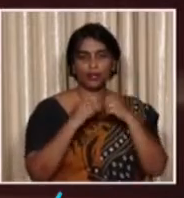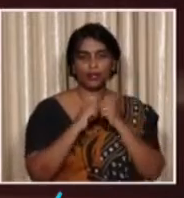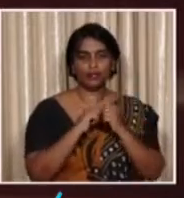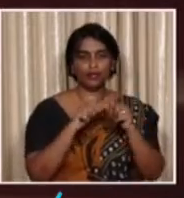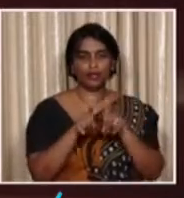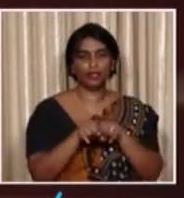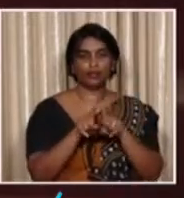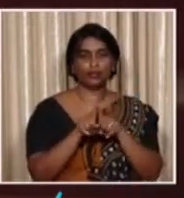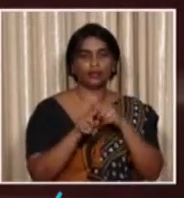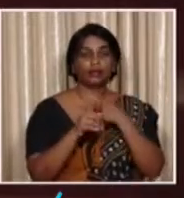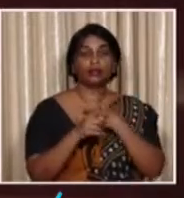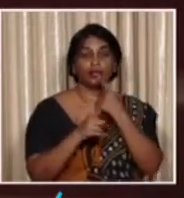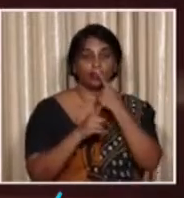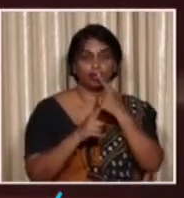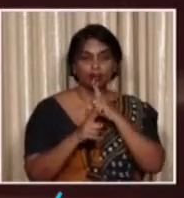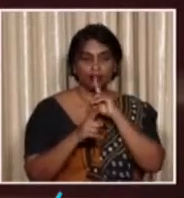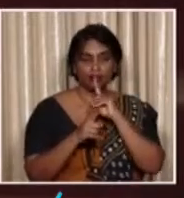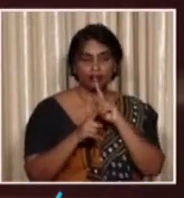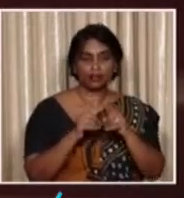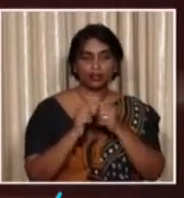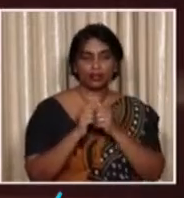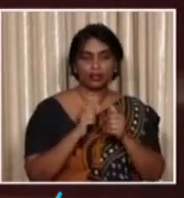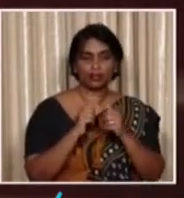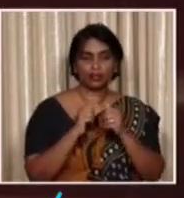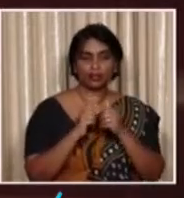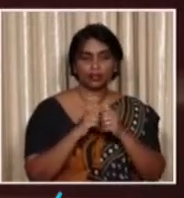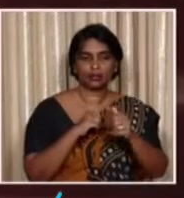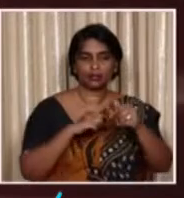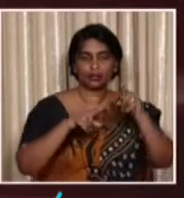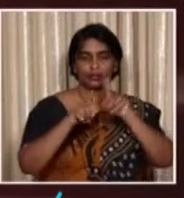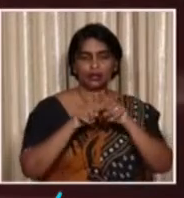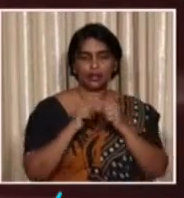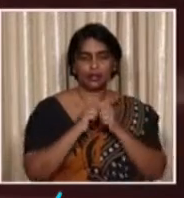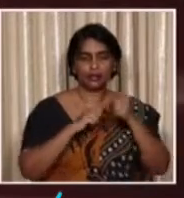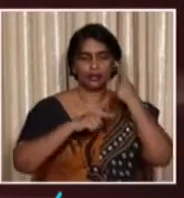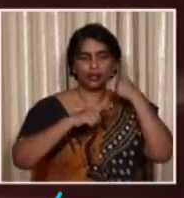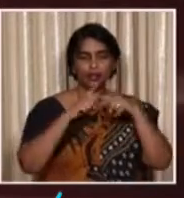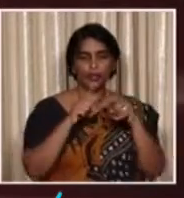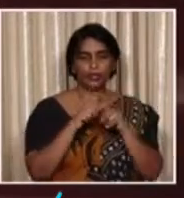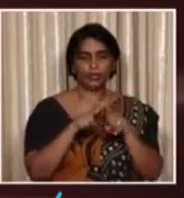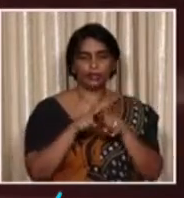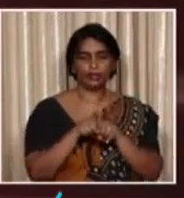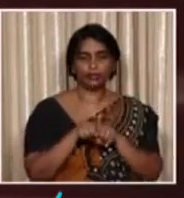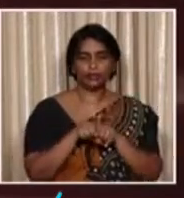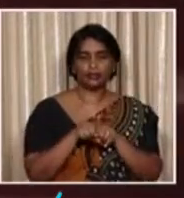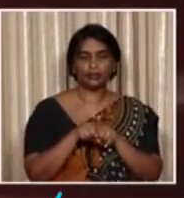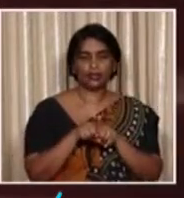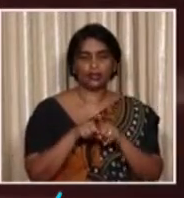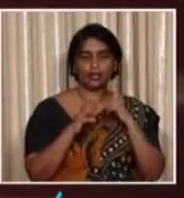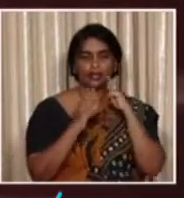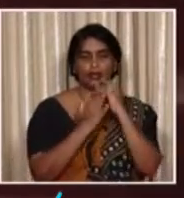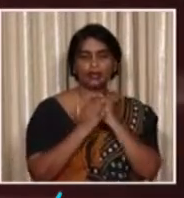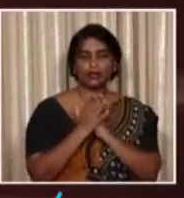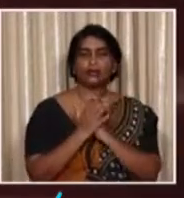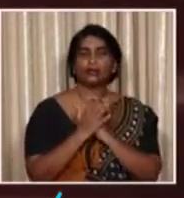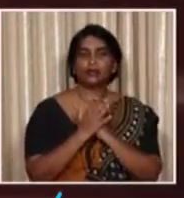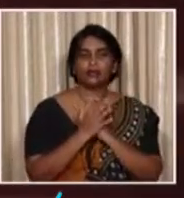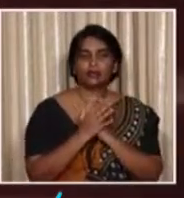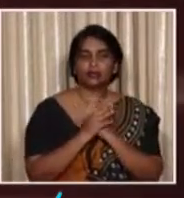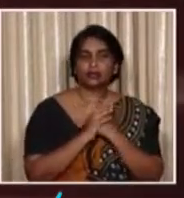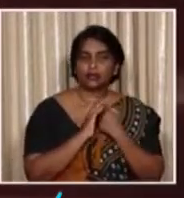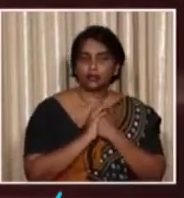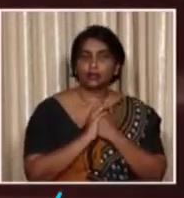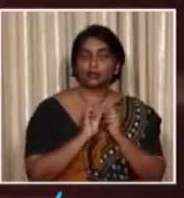කරනවා ඔබතුමා මගේ ඉල්ලීමට ඇහුම්කන් දීලා ඒ කටයුතු සිදු කරයි කියලා අනිත් කාරණේ තමයි ගරු සභාපතිතුමනි